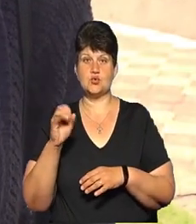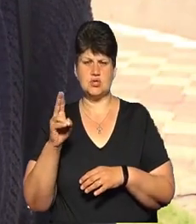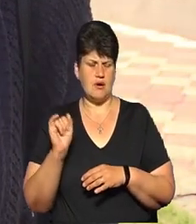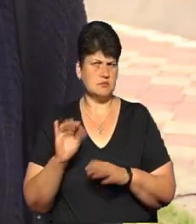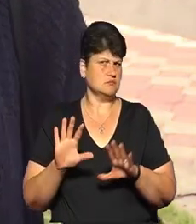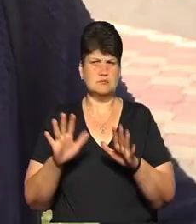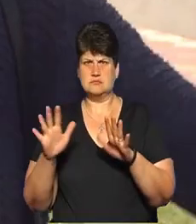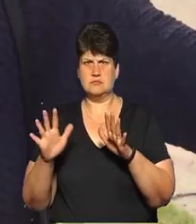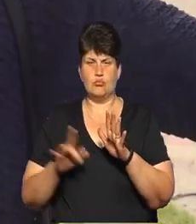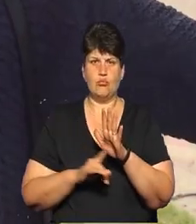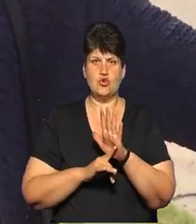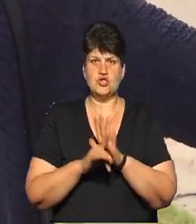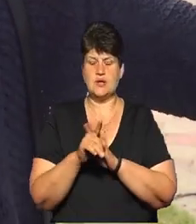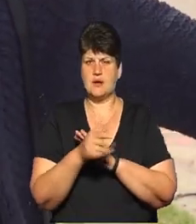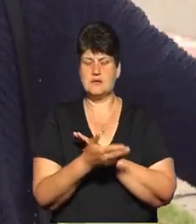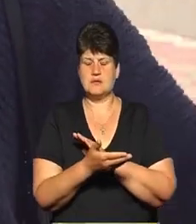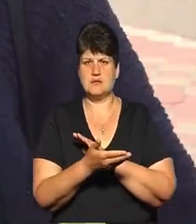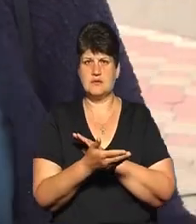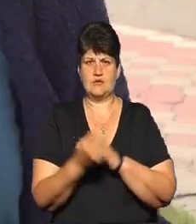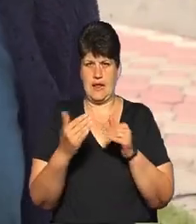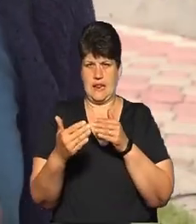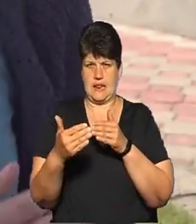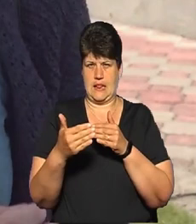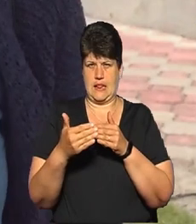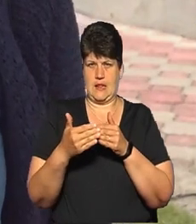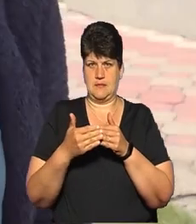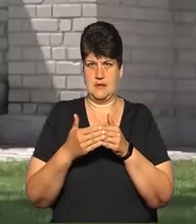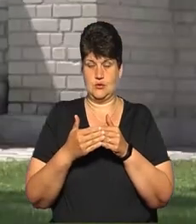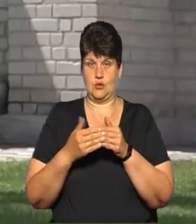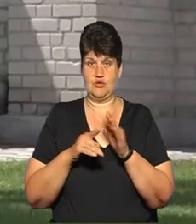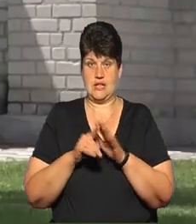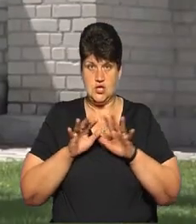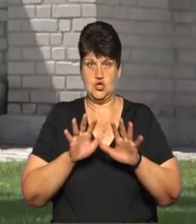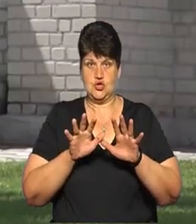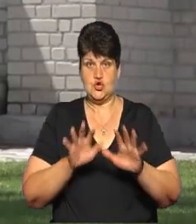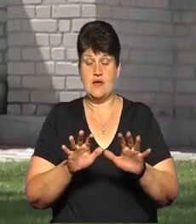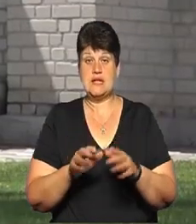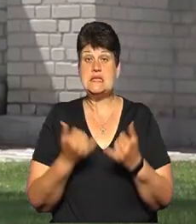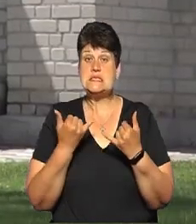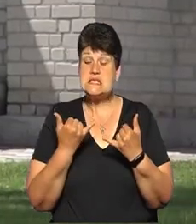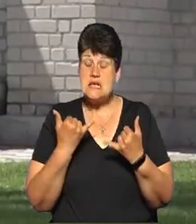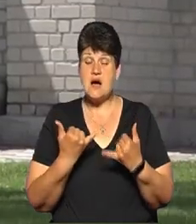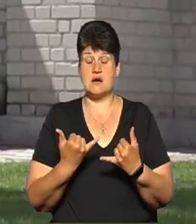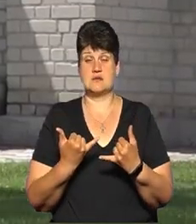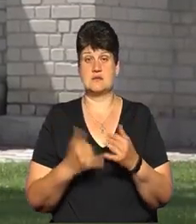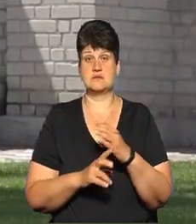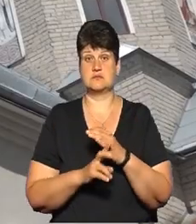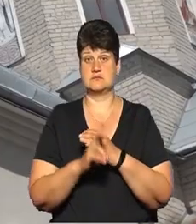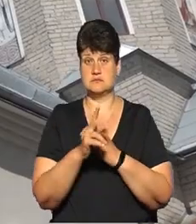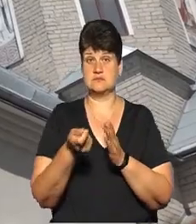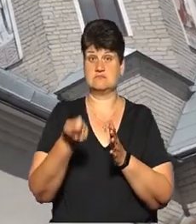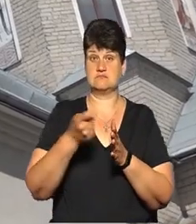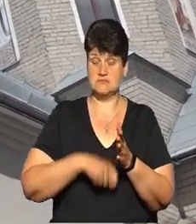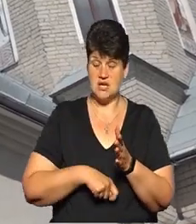момент починається, вони всі якби наблизились і повалились. Почалася штовханина. Зараз храм зачинений і служби там не проводить жодна